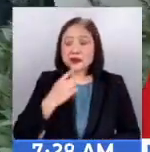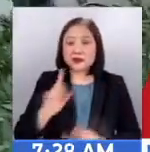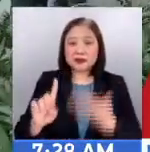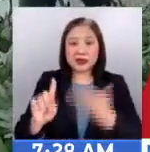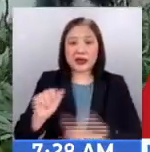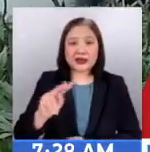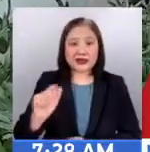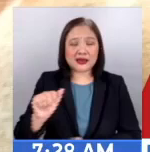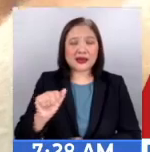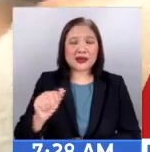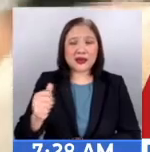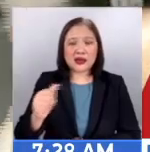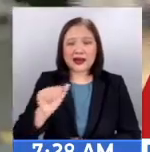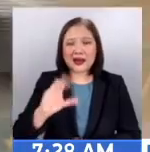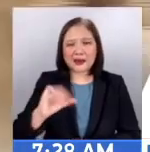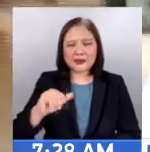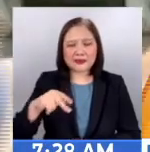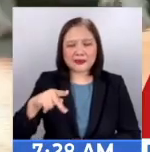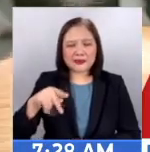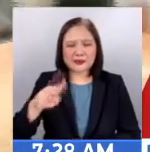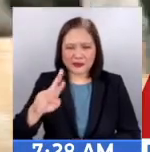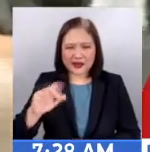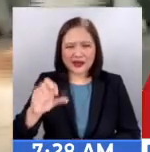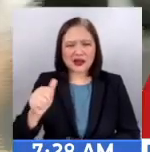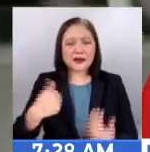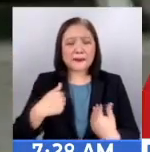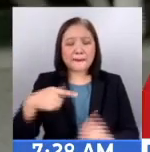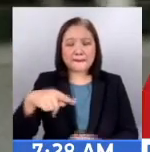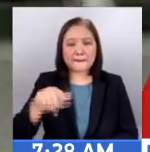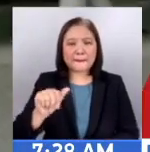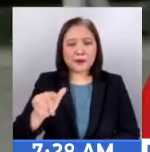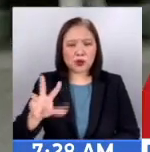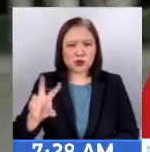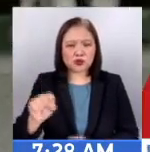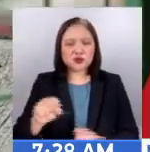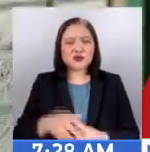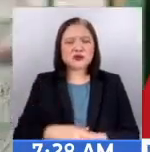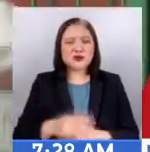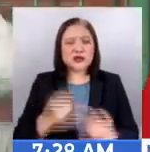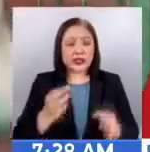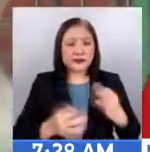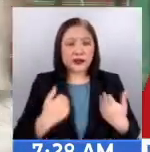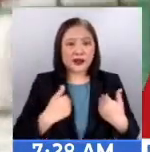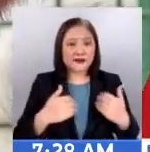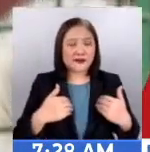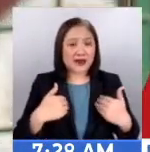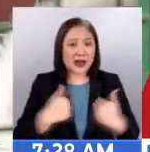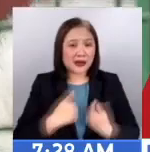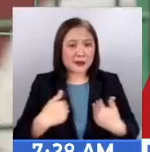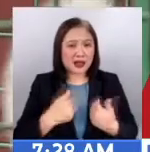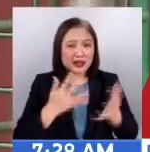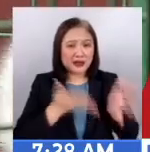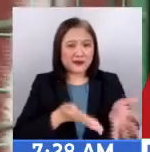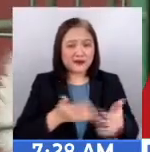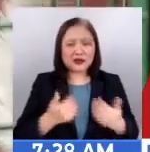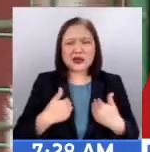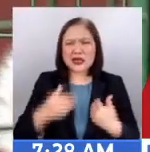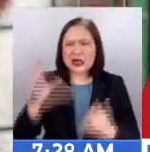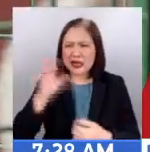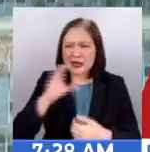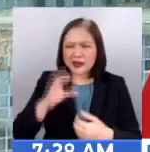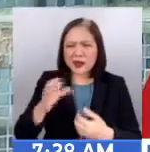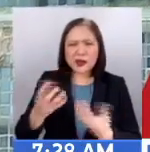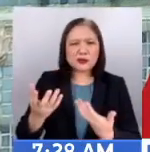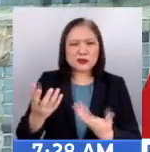Animal Welfare Society, kapag nakakita ng hayop na napapabayaan, unang hakbang, gawa ng paraan na makipag-ugnayan sa may-ari ng